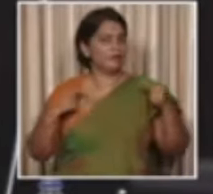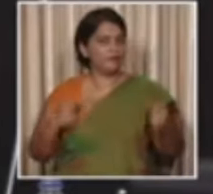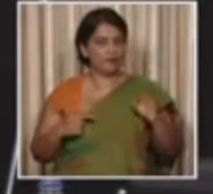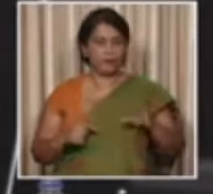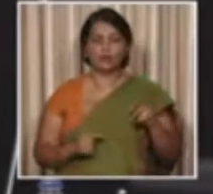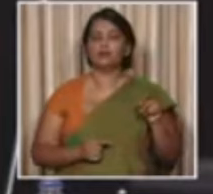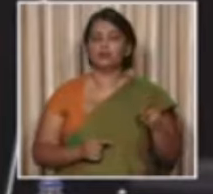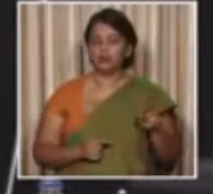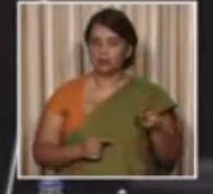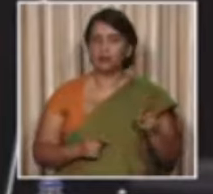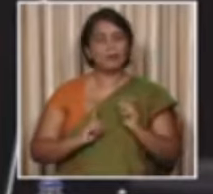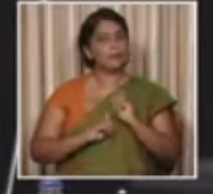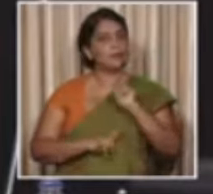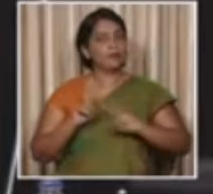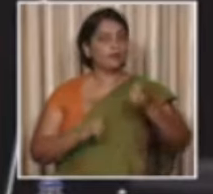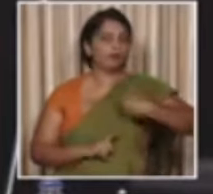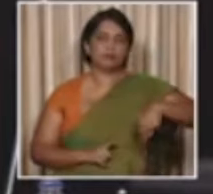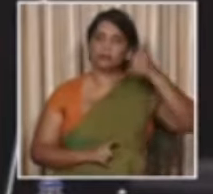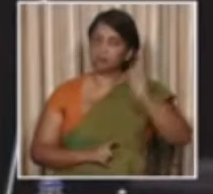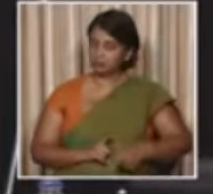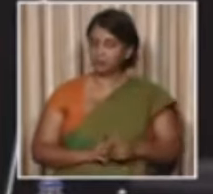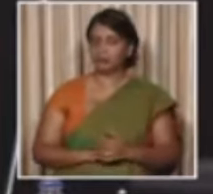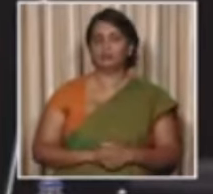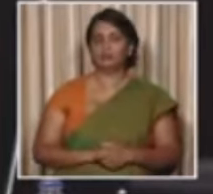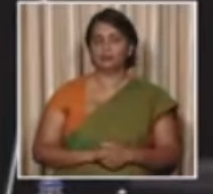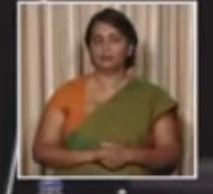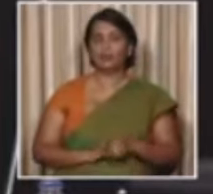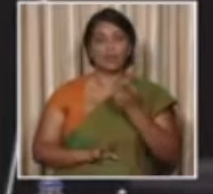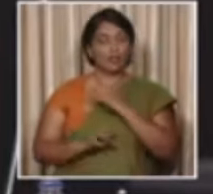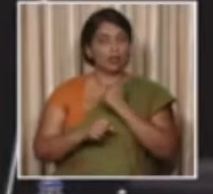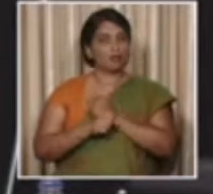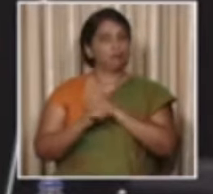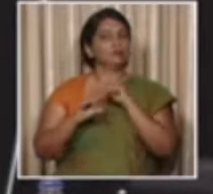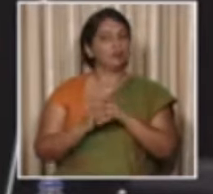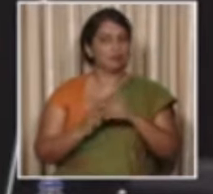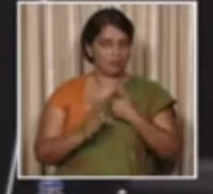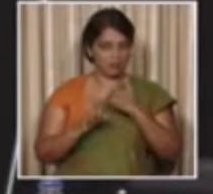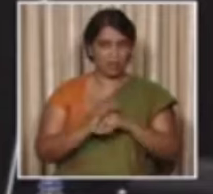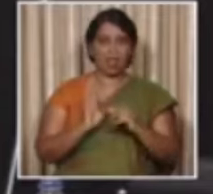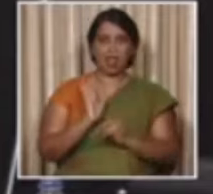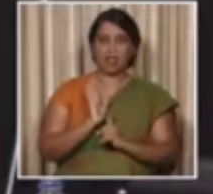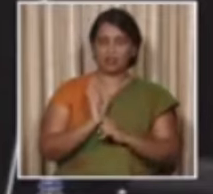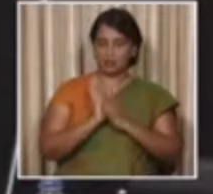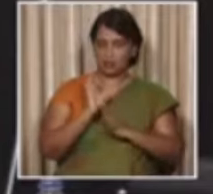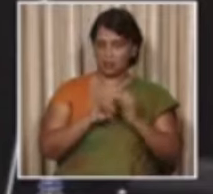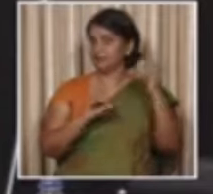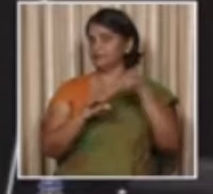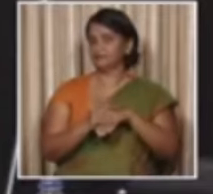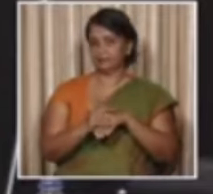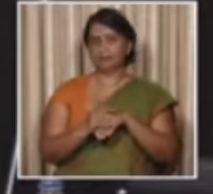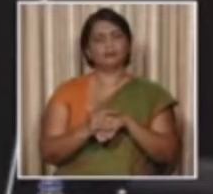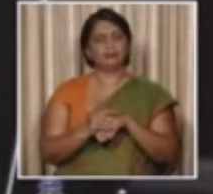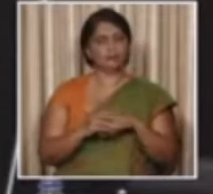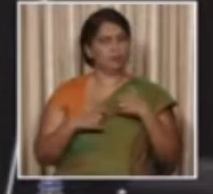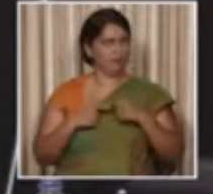ගිහිල්ලා මේ පාර්ලිමේන්තුවේ සම්මත කරා. එදා ආණ්ඩුව නියෝජනය කරා මම හිටියා, ගරු ලක්ෂ්මන් කිරියල්ල මැතිතුමා හිටියා.